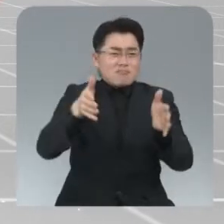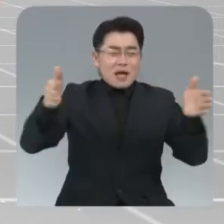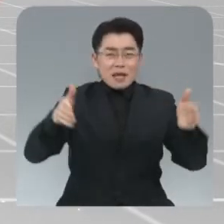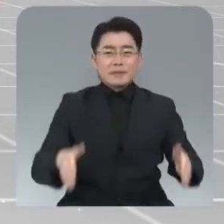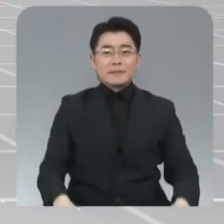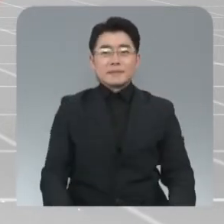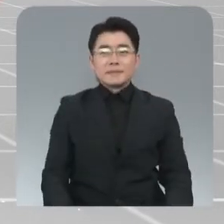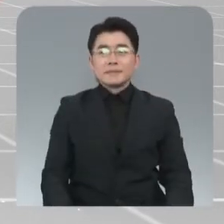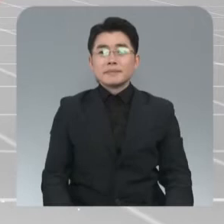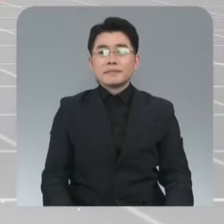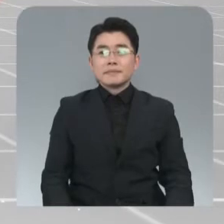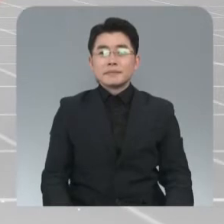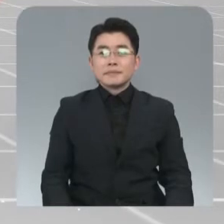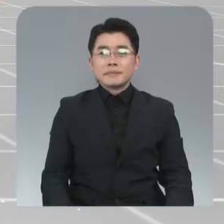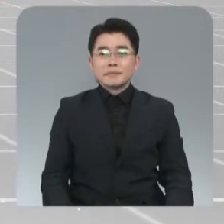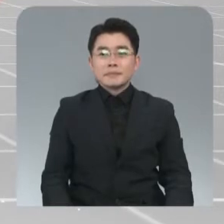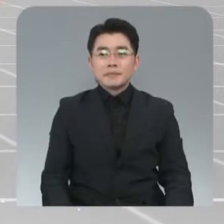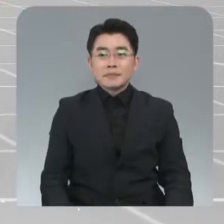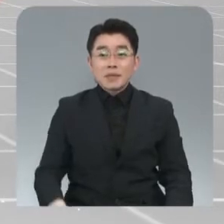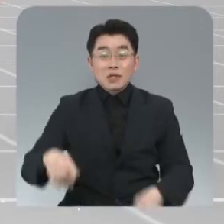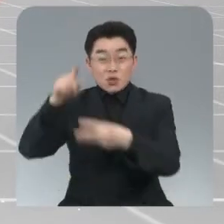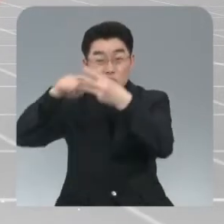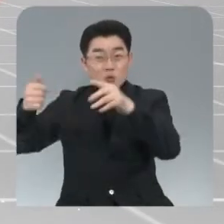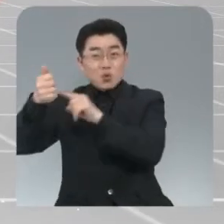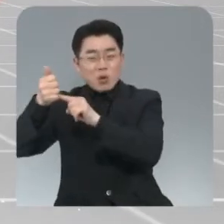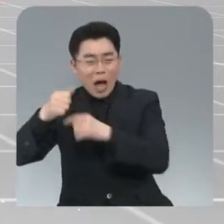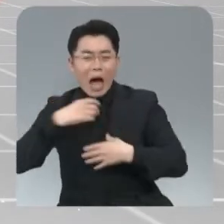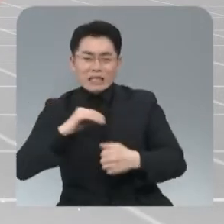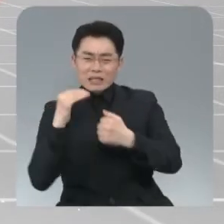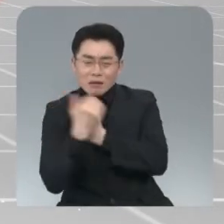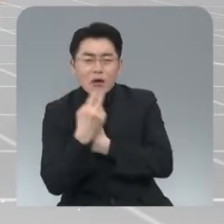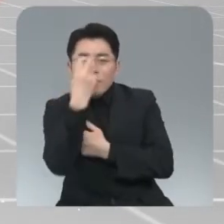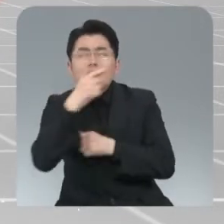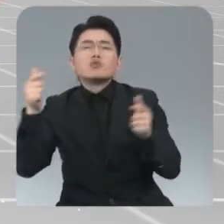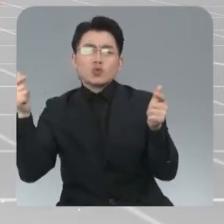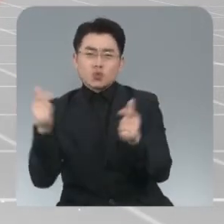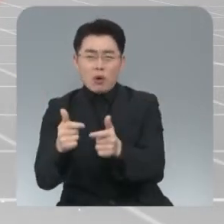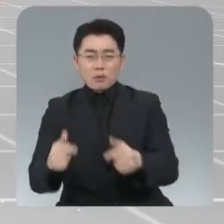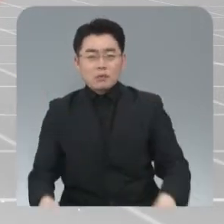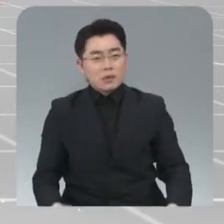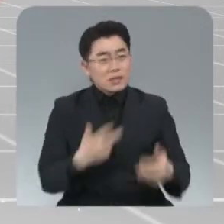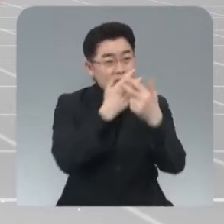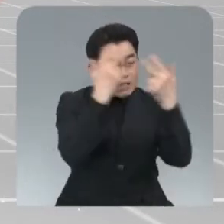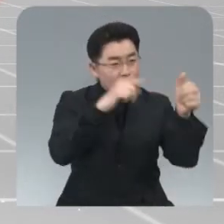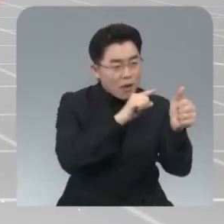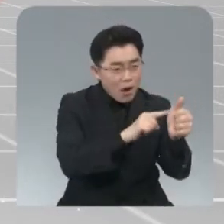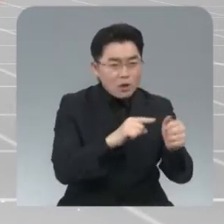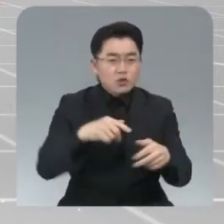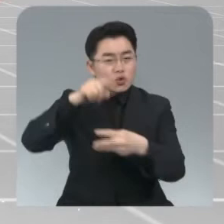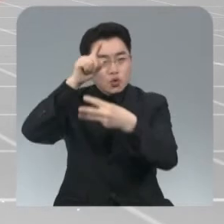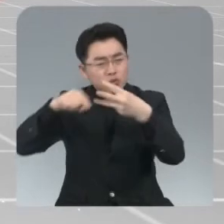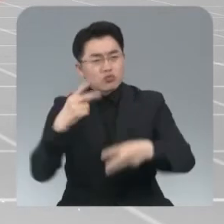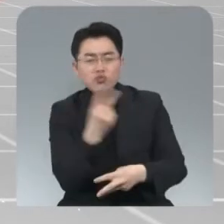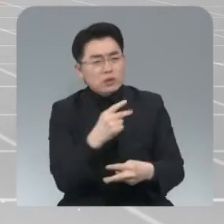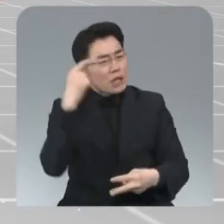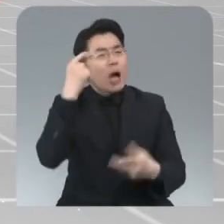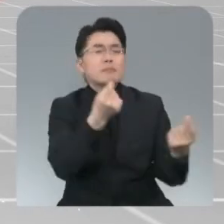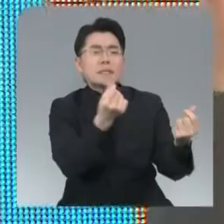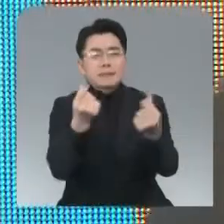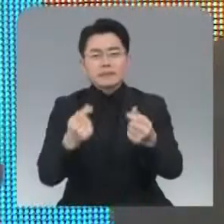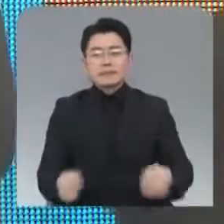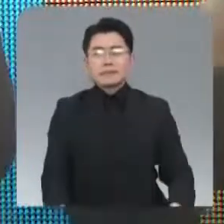합니다. 안전진단 기준을 완화한다는 방향에서도 이재명, 윤석열 후보 큰 차이